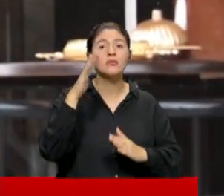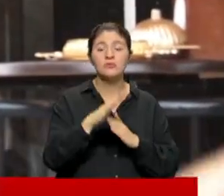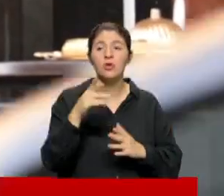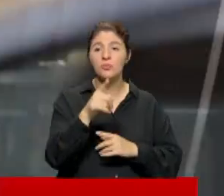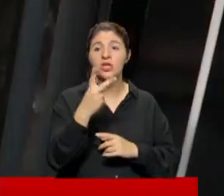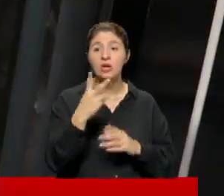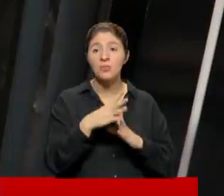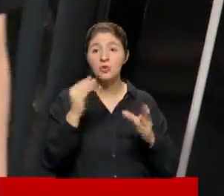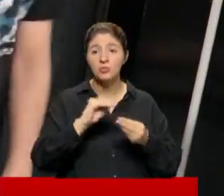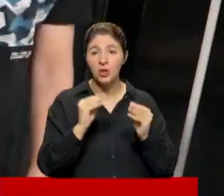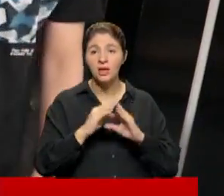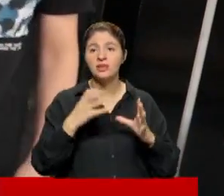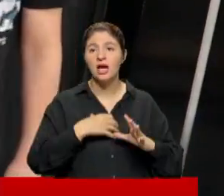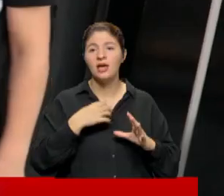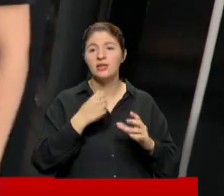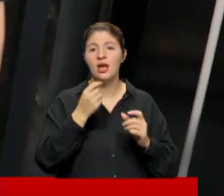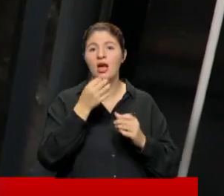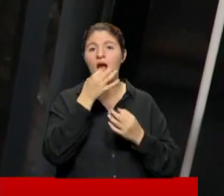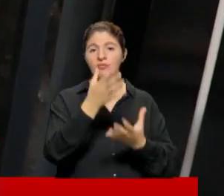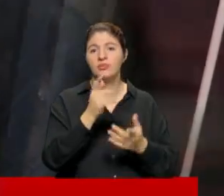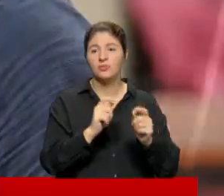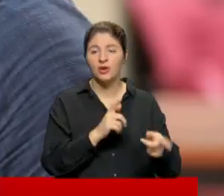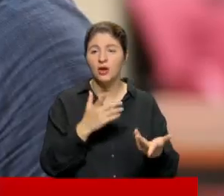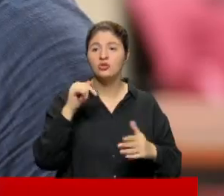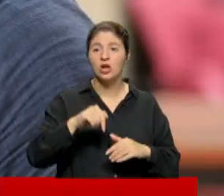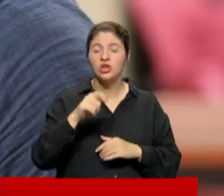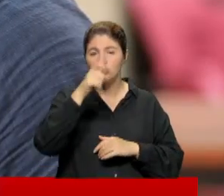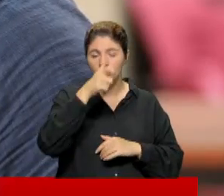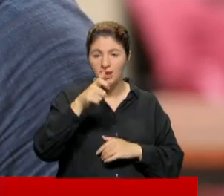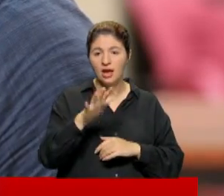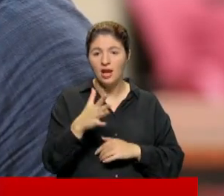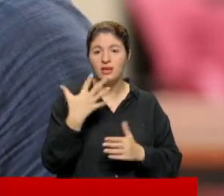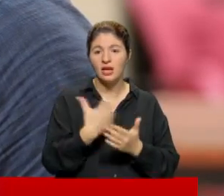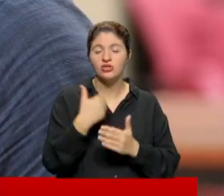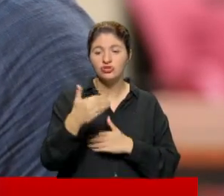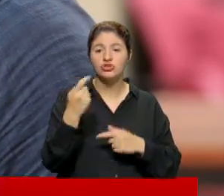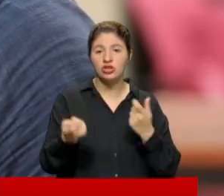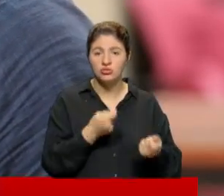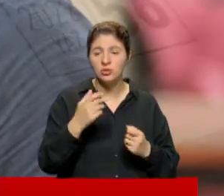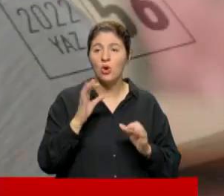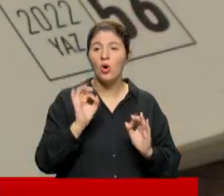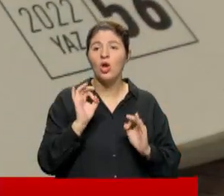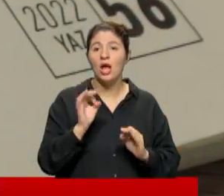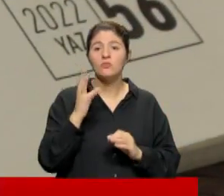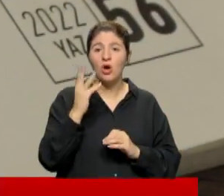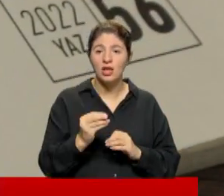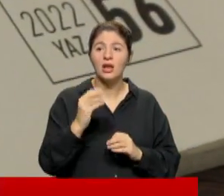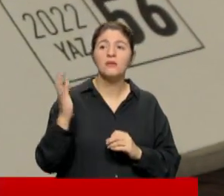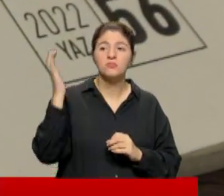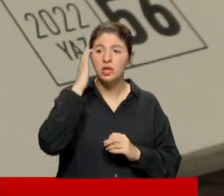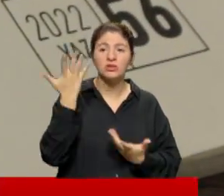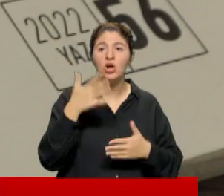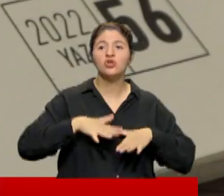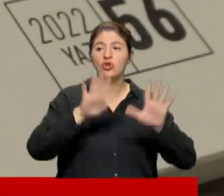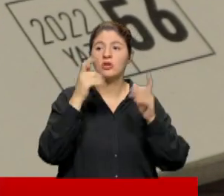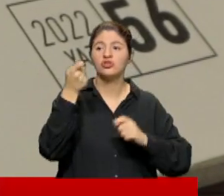bu iki büyük sorun Kendini ele veriyor Yani şu anda Türkiye'de herhalde kayıt dışı çalışmanın önemli oranda ana gövdesini